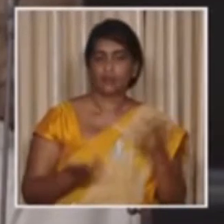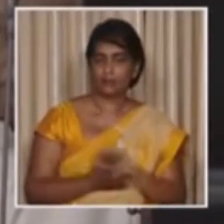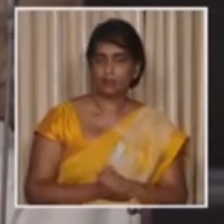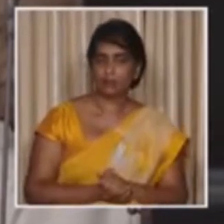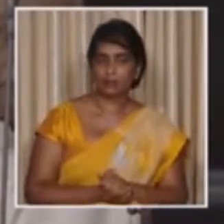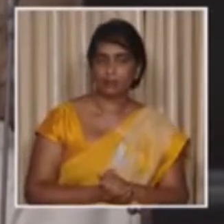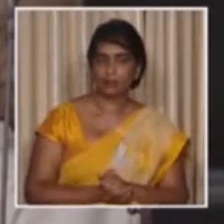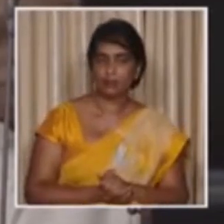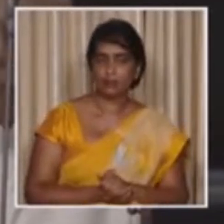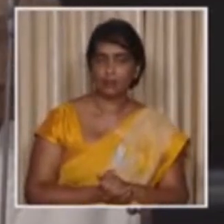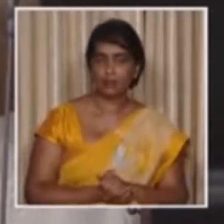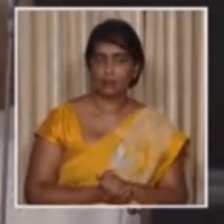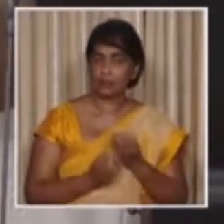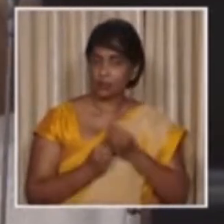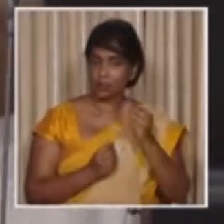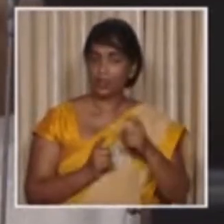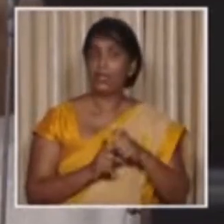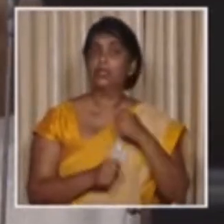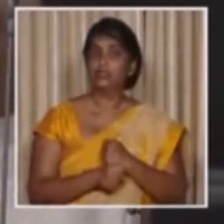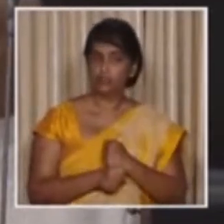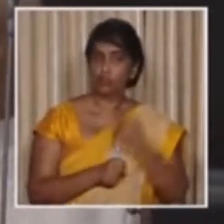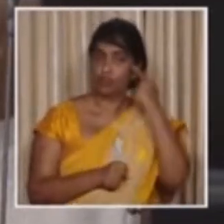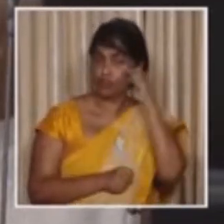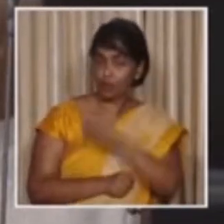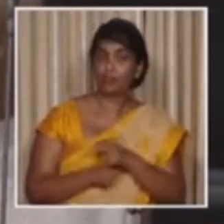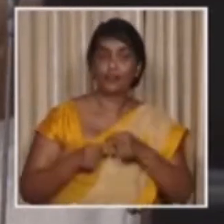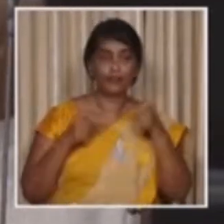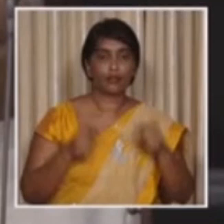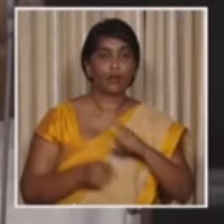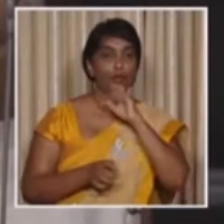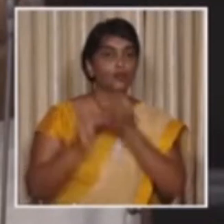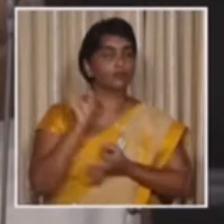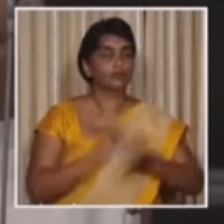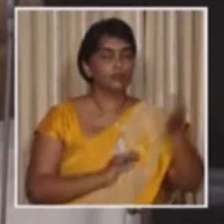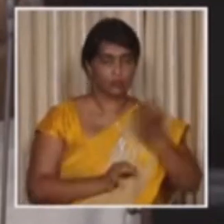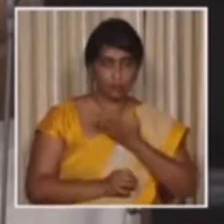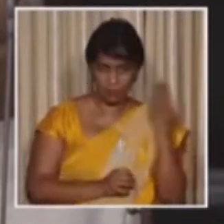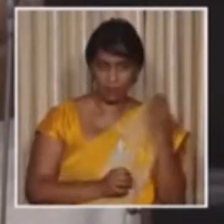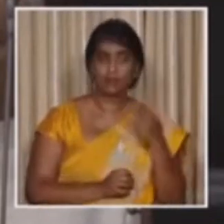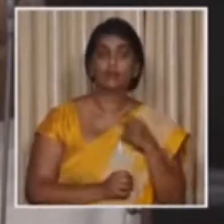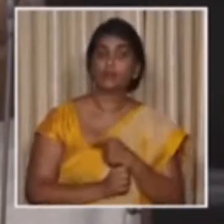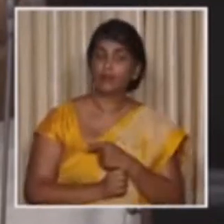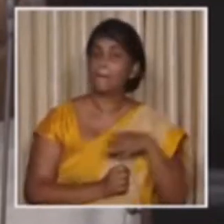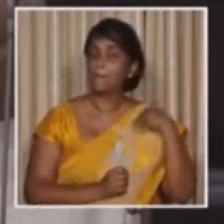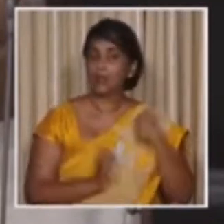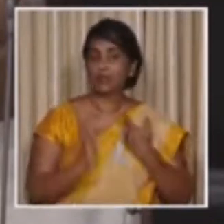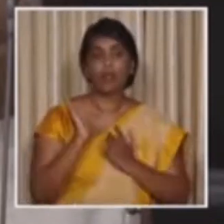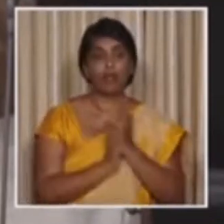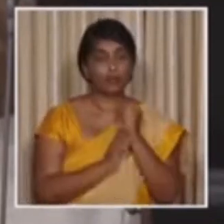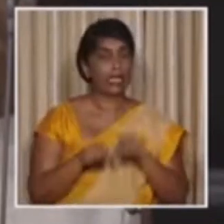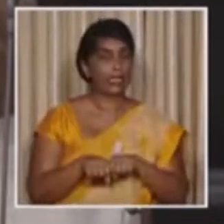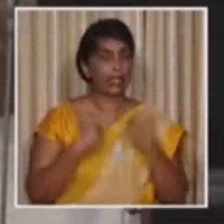කියලා. මේක දුන්නා නම් අපේ අධ්‍යක්ෂක ජෙනරල් තුමාට විරුද්ධව ඕනෑ කෙනෙක් උසාවියට අන්න තිබුණා. එයා මූලික අයිතිවාසිකමක්